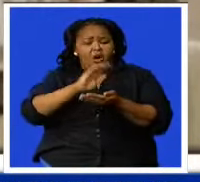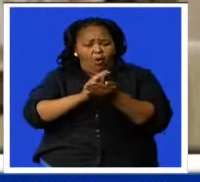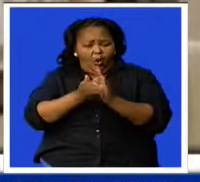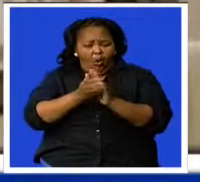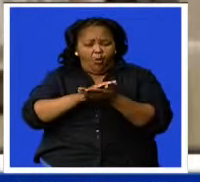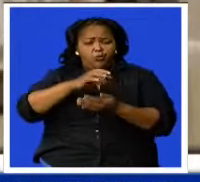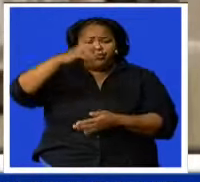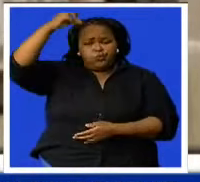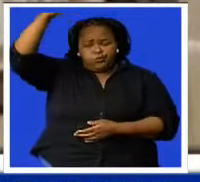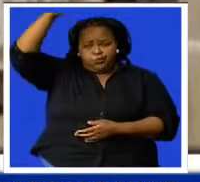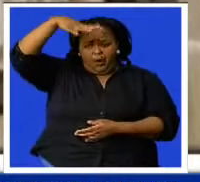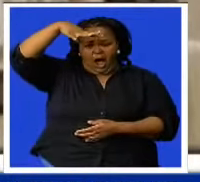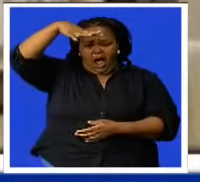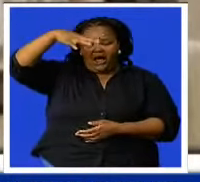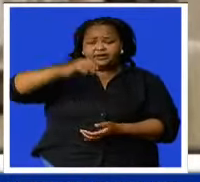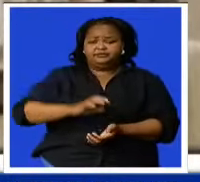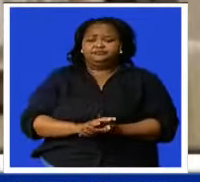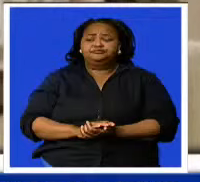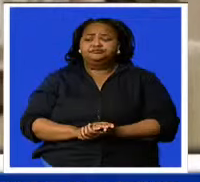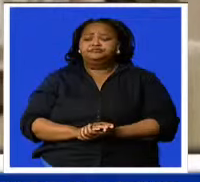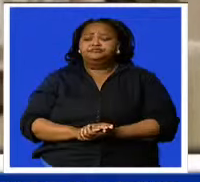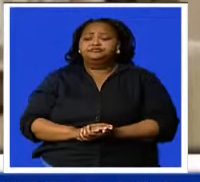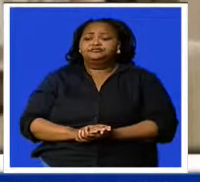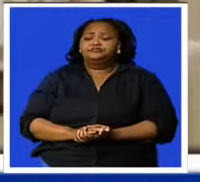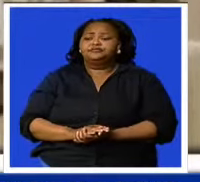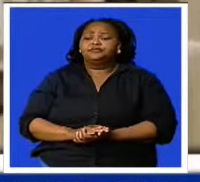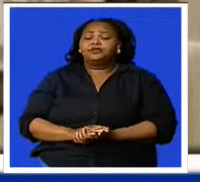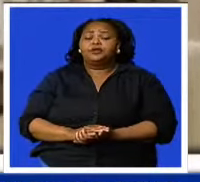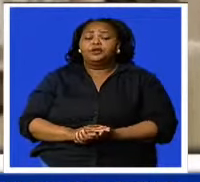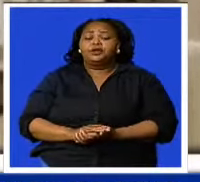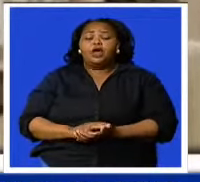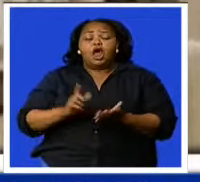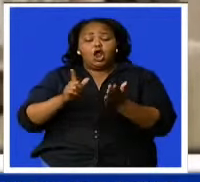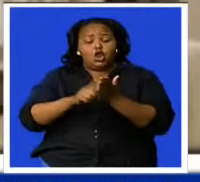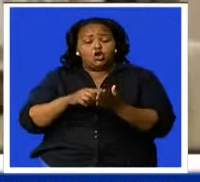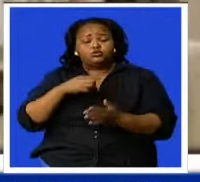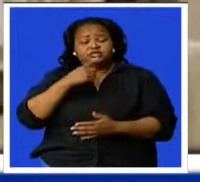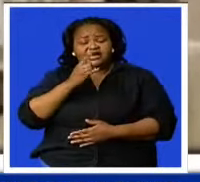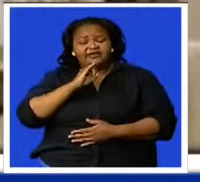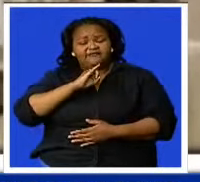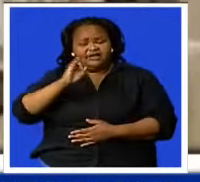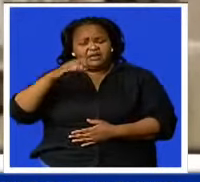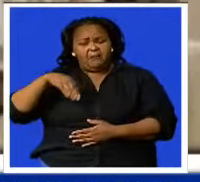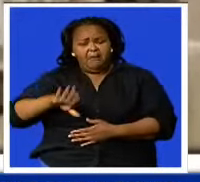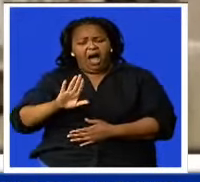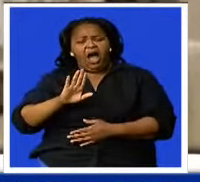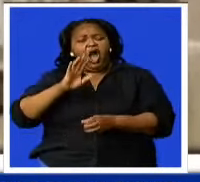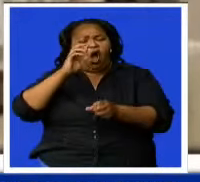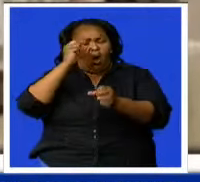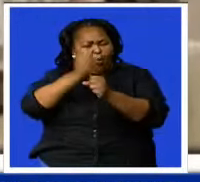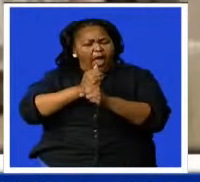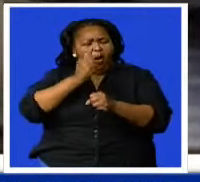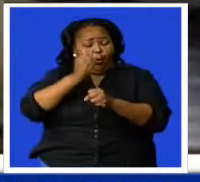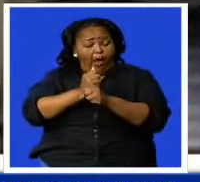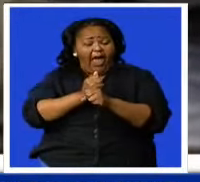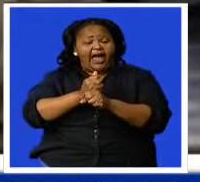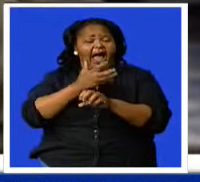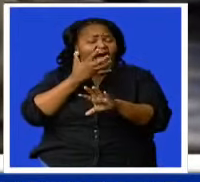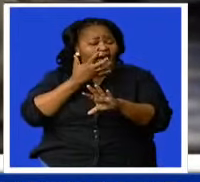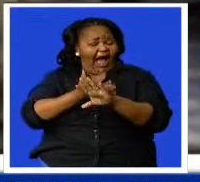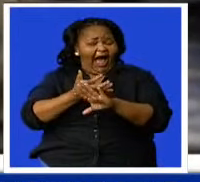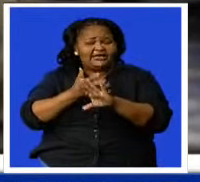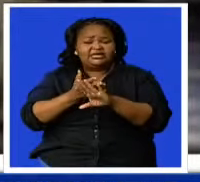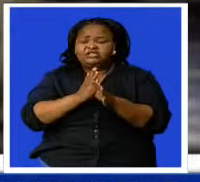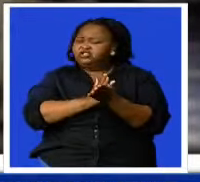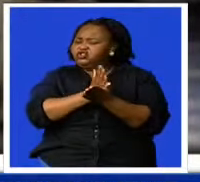mthetho kufanele abe asebentile ngelizinga lelisedulu kubede budlapa. Kulo